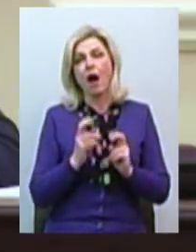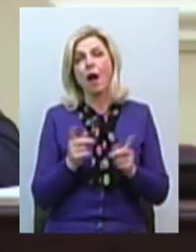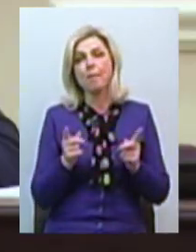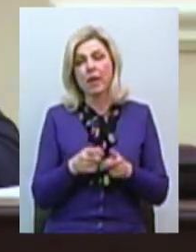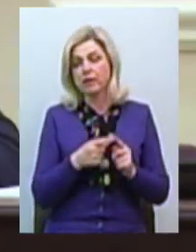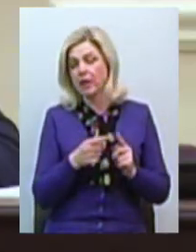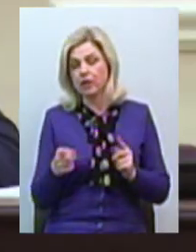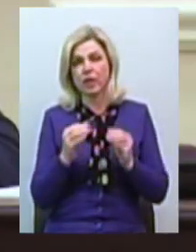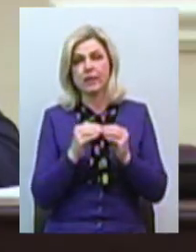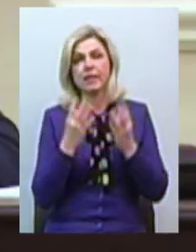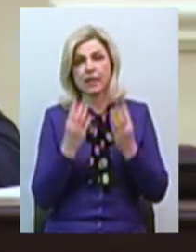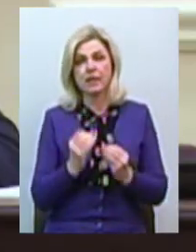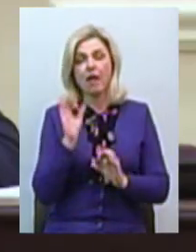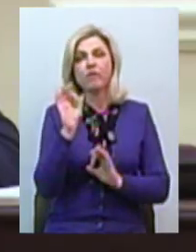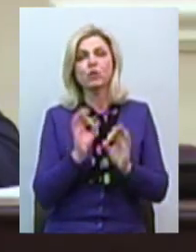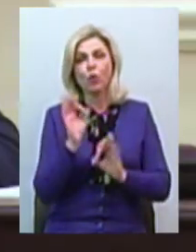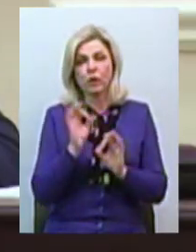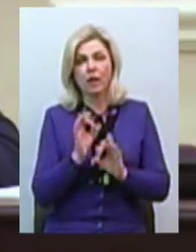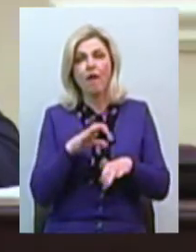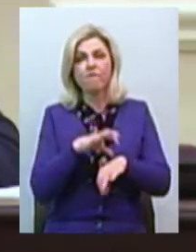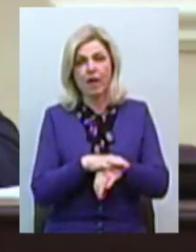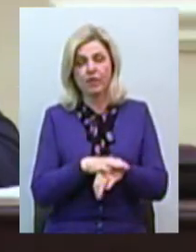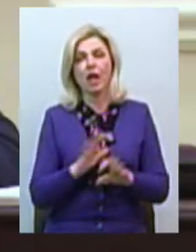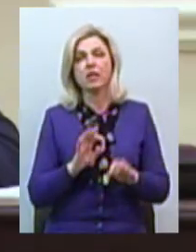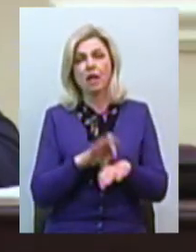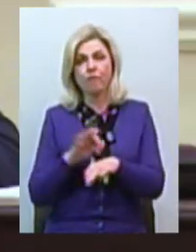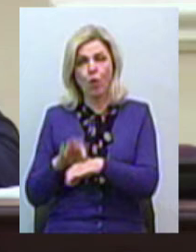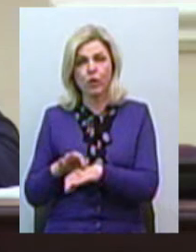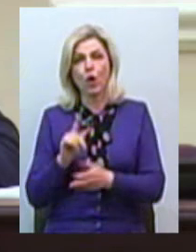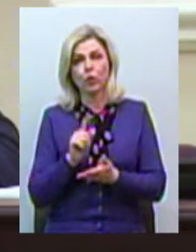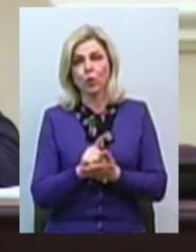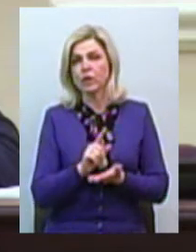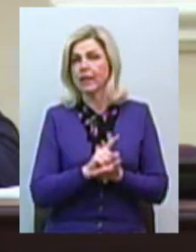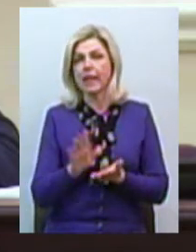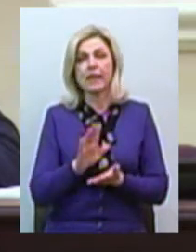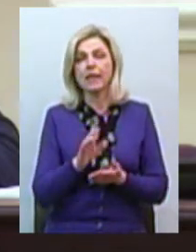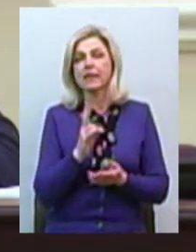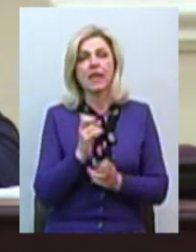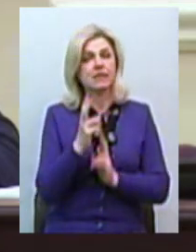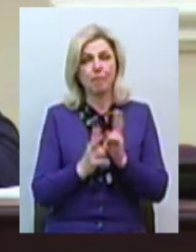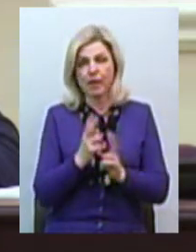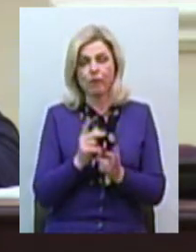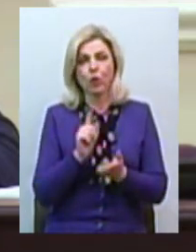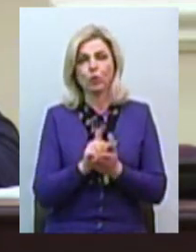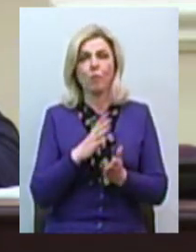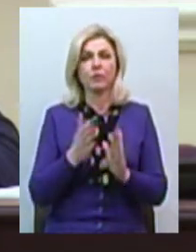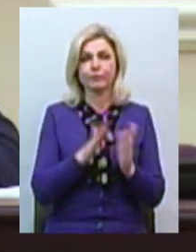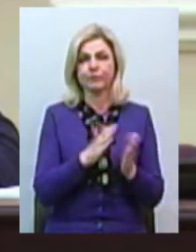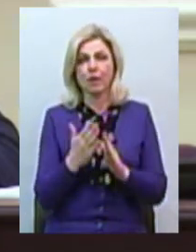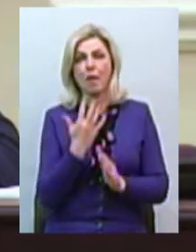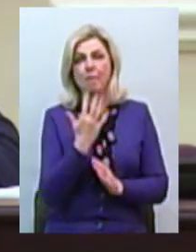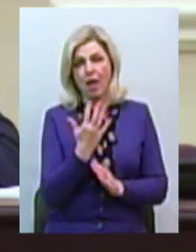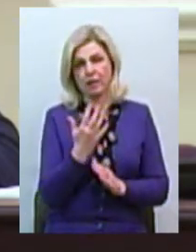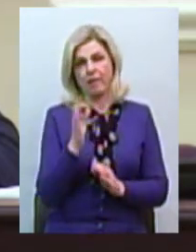10 днів відсоток виявлених випадків захворювання в країні мав би не змінюватись, мав би коливатись в межах плюс-мінус